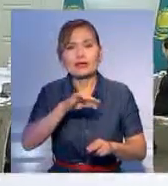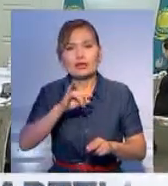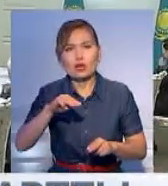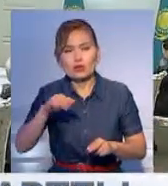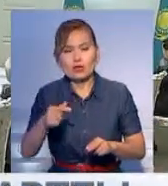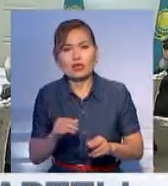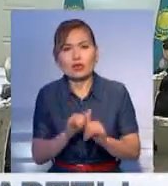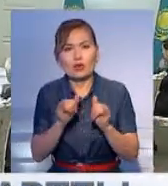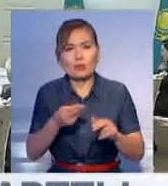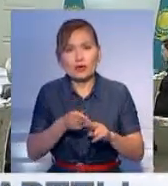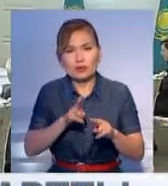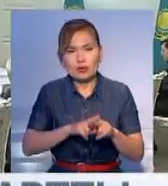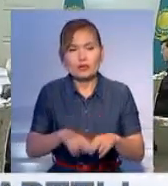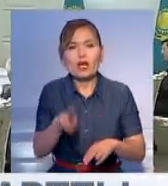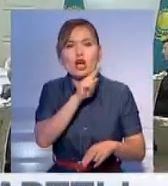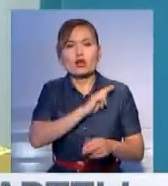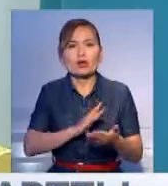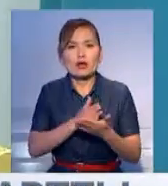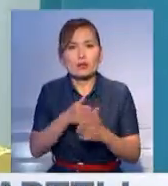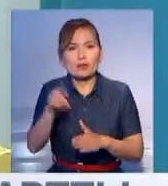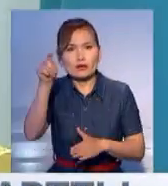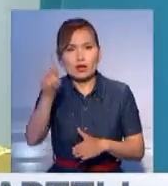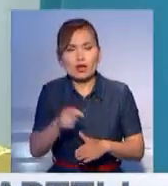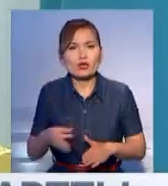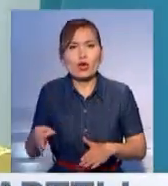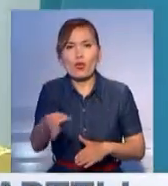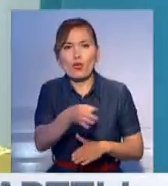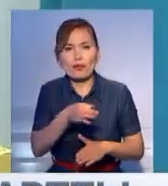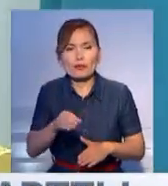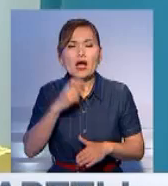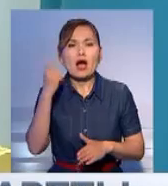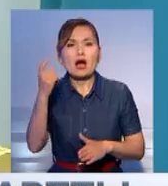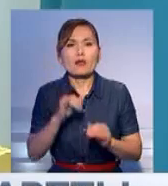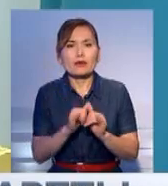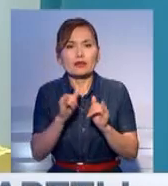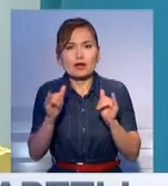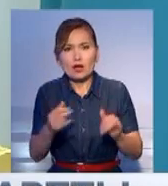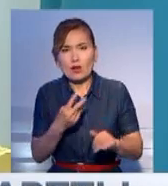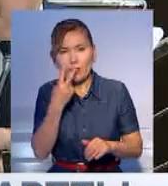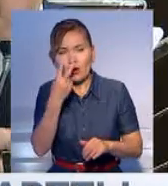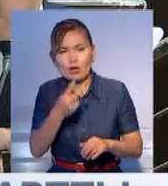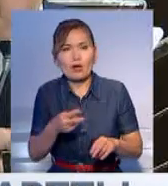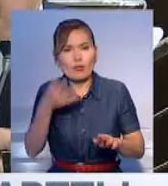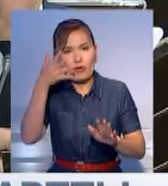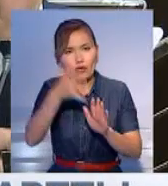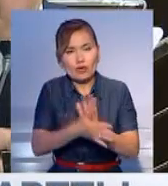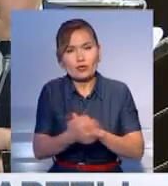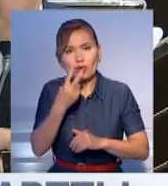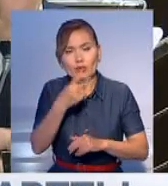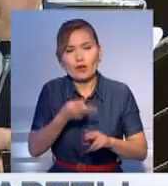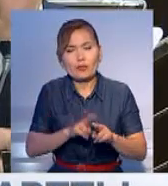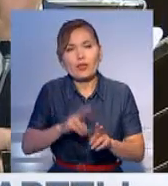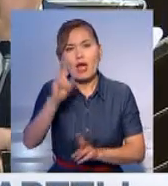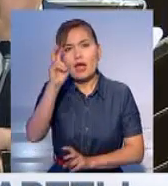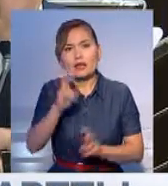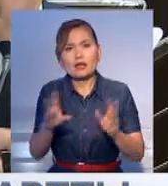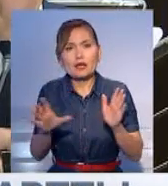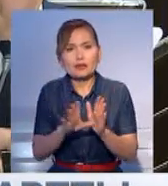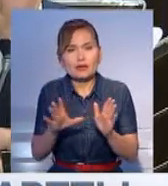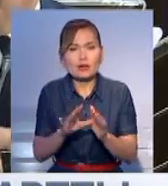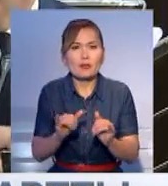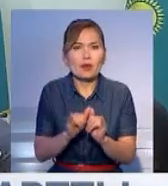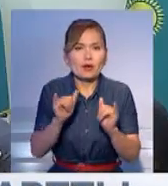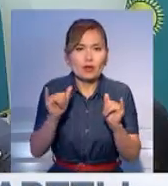асты. Бүгін елбасы аймаққа жұмыс сапары кезінде облыстың әлеуметтік экономикалық даму қарқынын жоғары бағалады. Өнеркәсіп пен